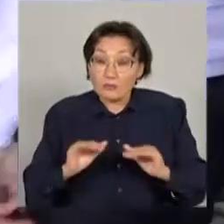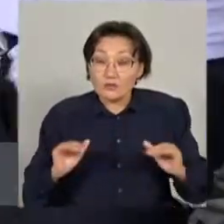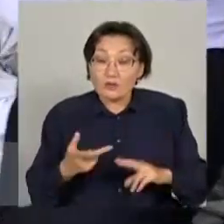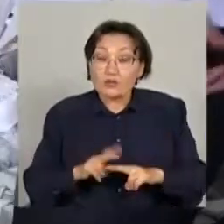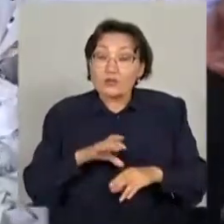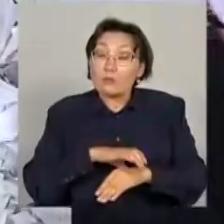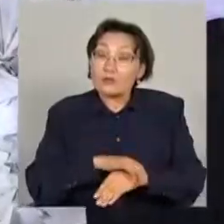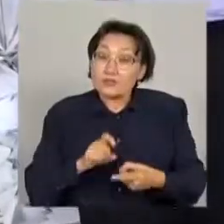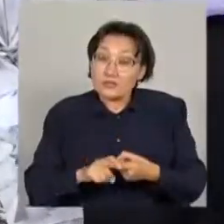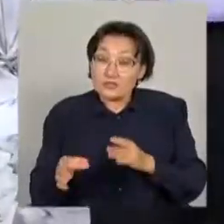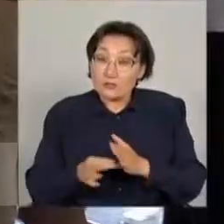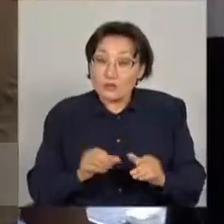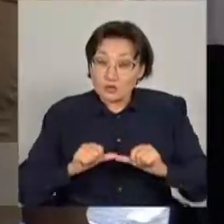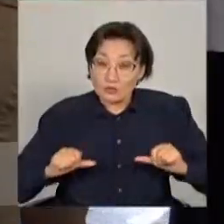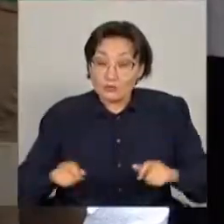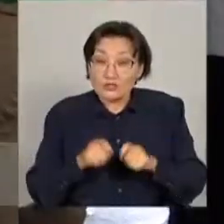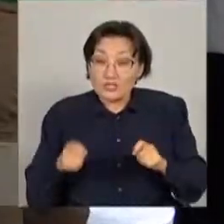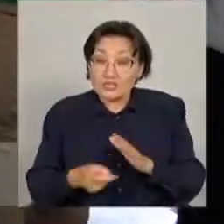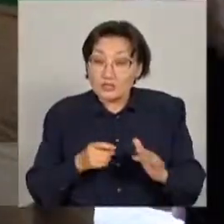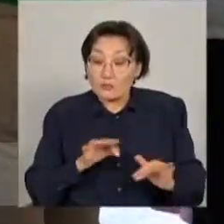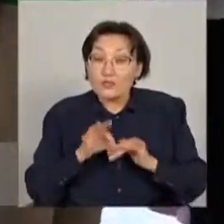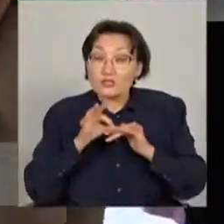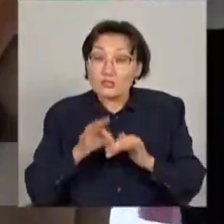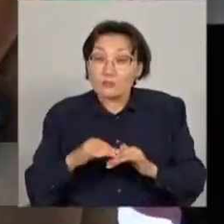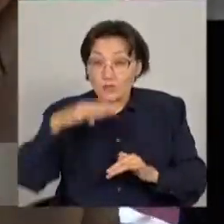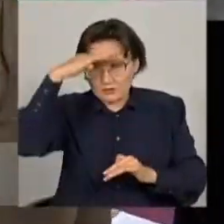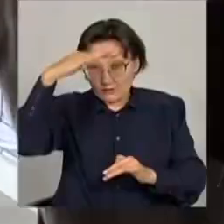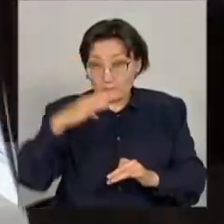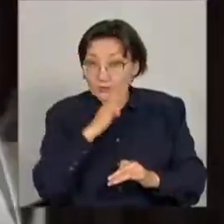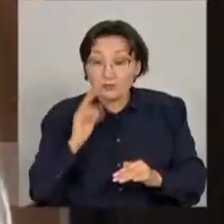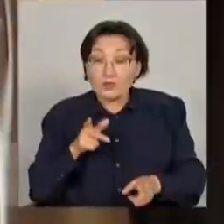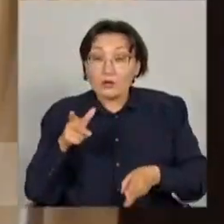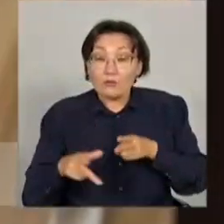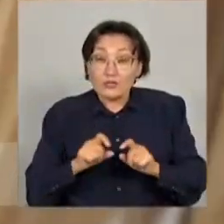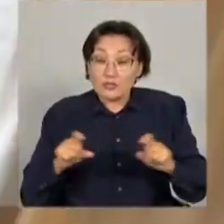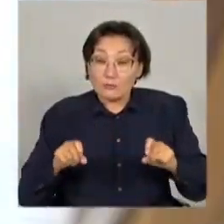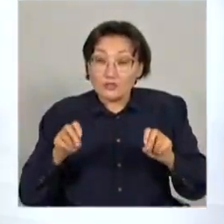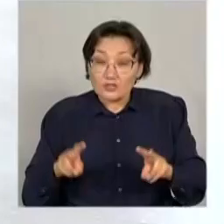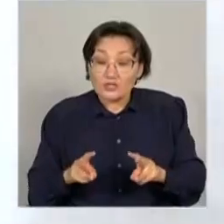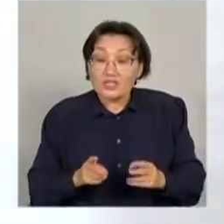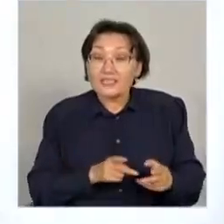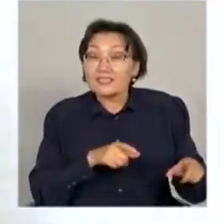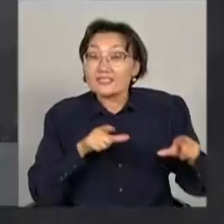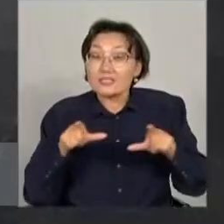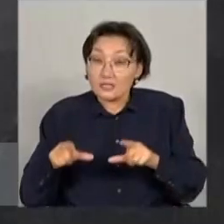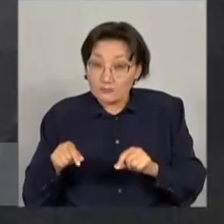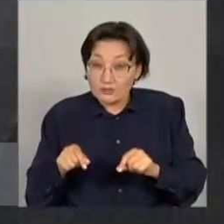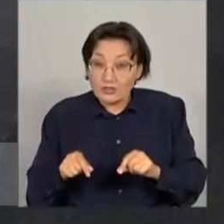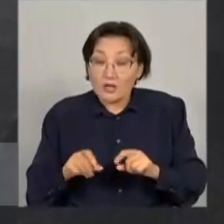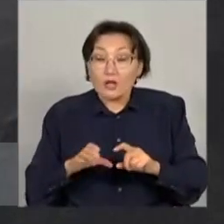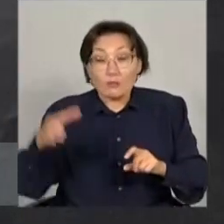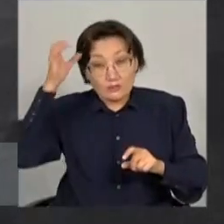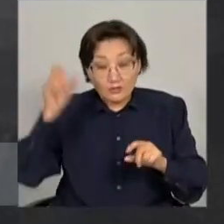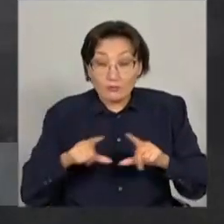жайтқа байланысты шұғыл комиссия құрылып, тексеріс жүріп жатыр. Ата-аналар шағым айтқан орталыққа арнайы ат басын бұрған білім басқармасы